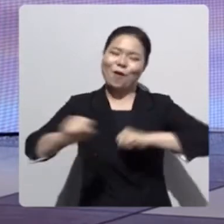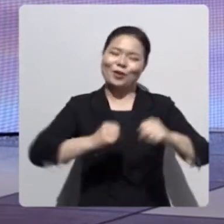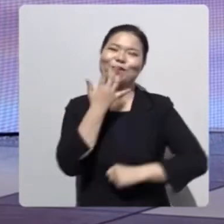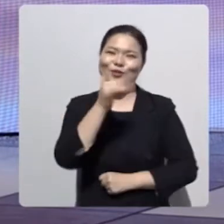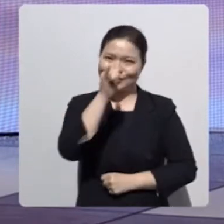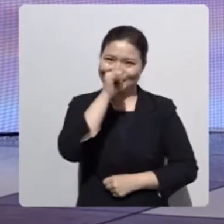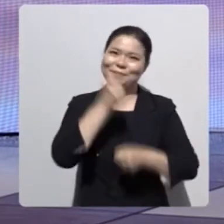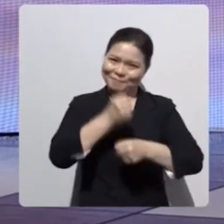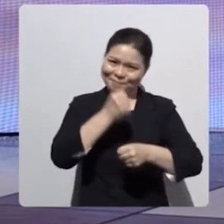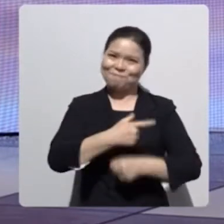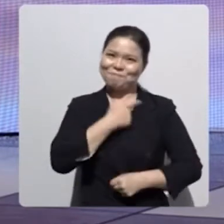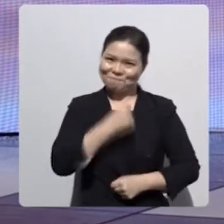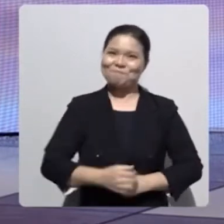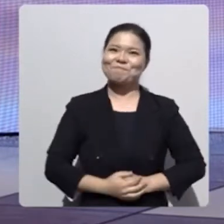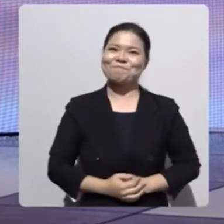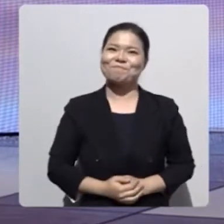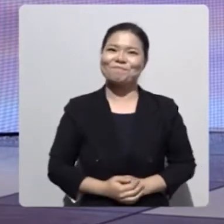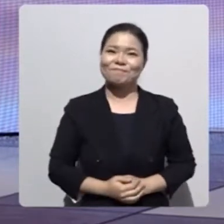만들겠습니다.